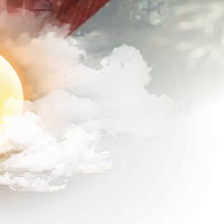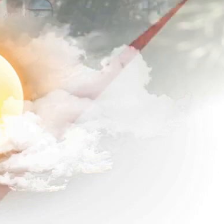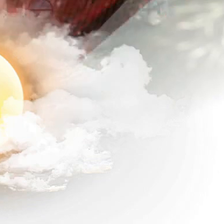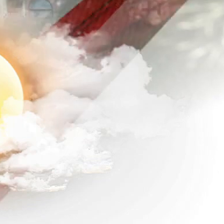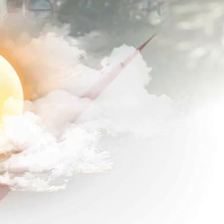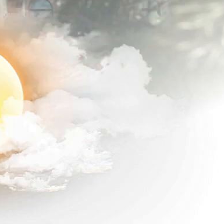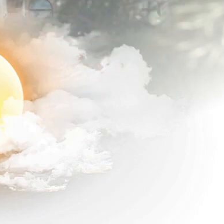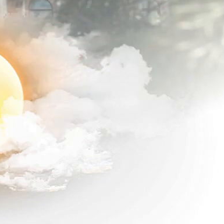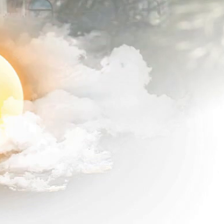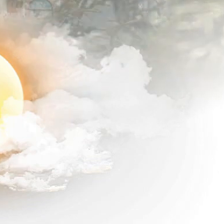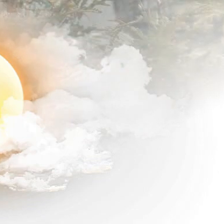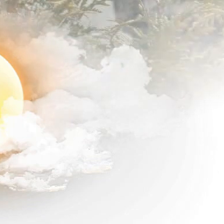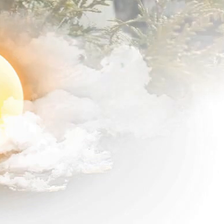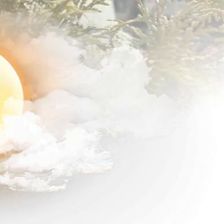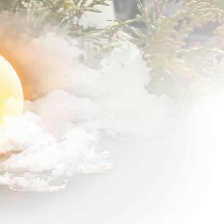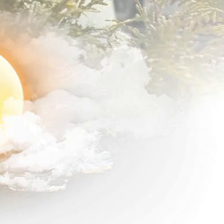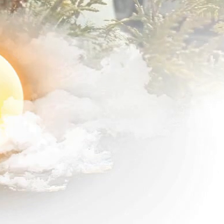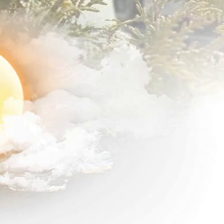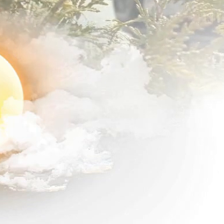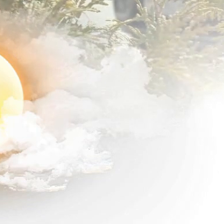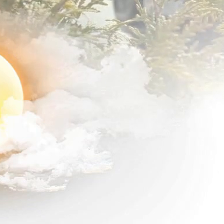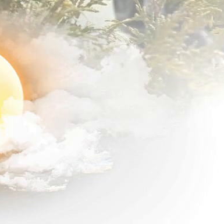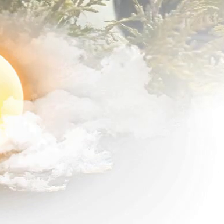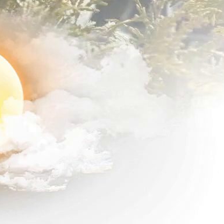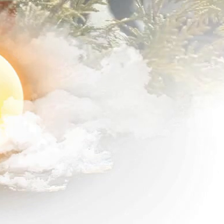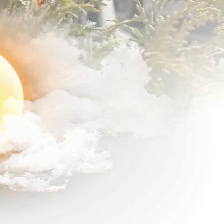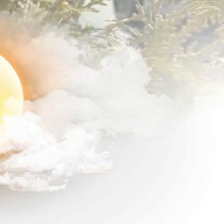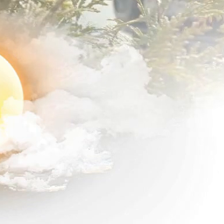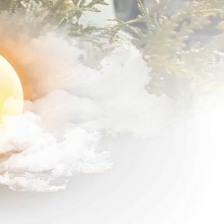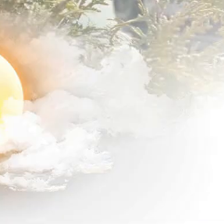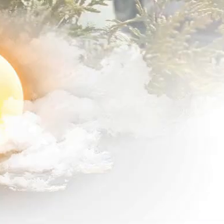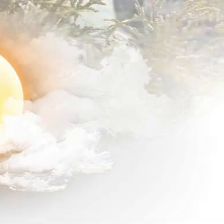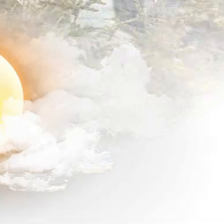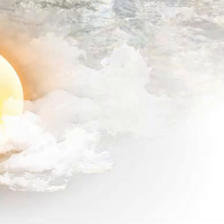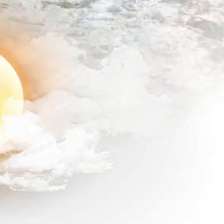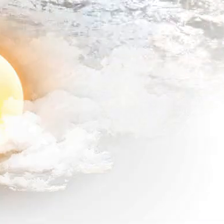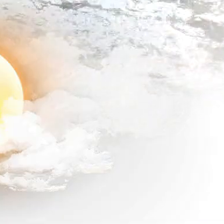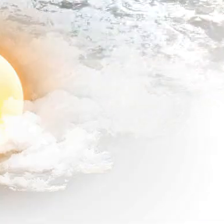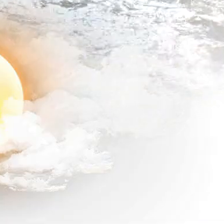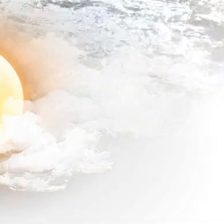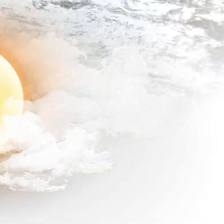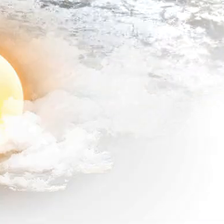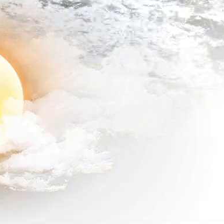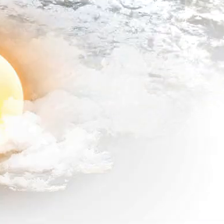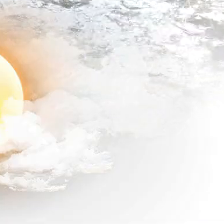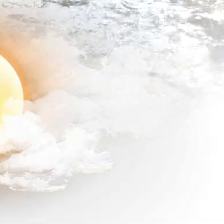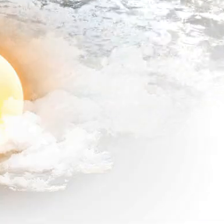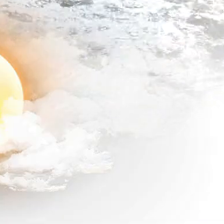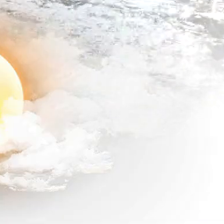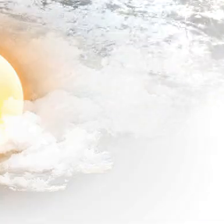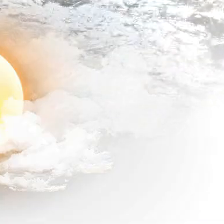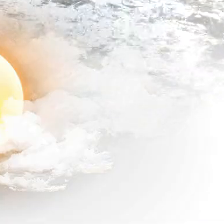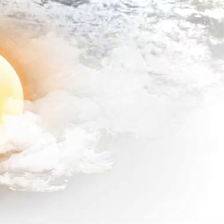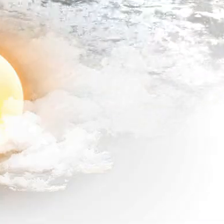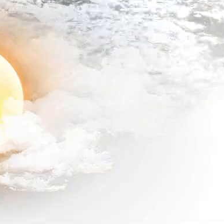термометра пакажа каля 2 градусаў марозу, днём да плюс 4, а вечарам да мінус 1 градуса.